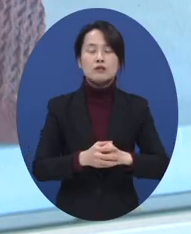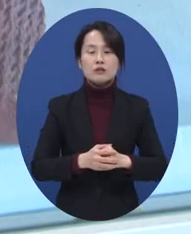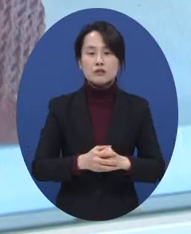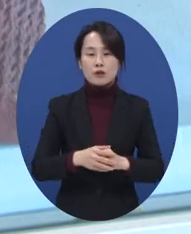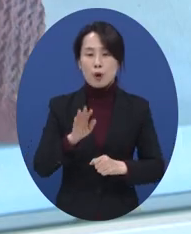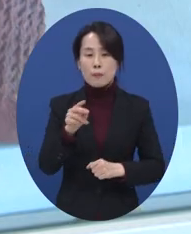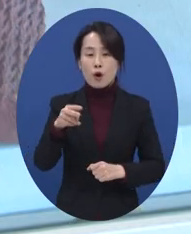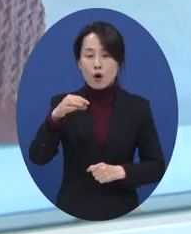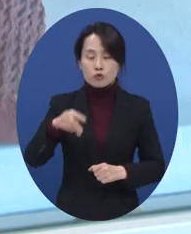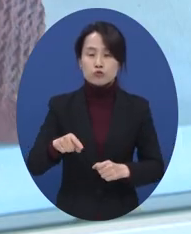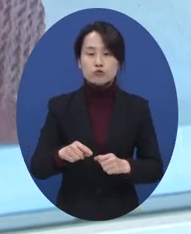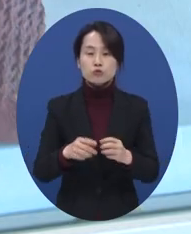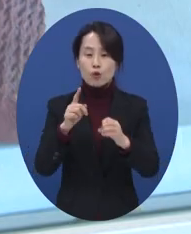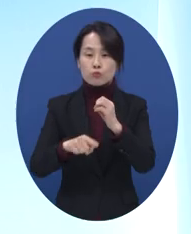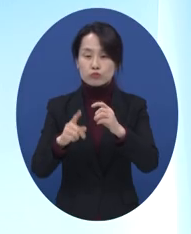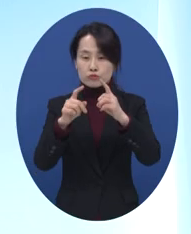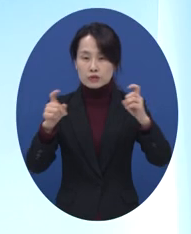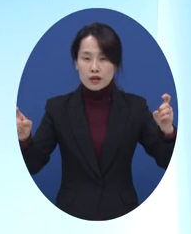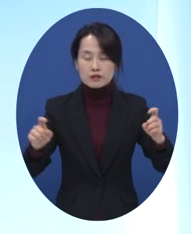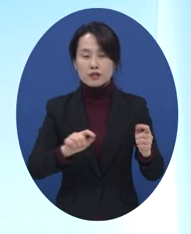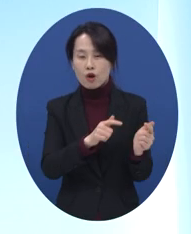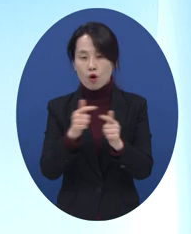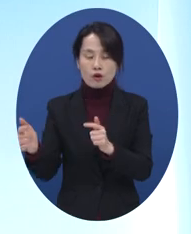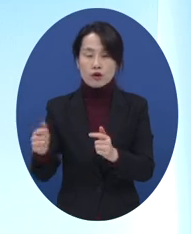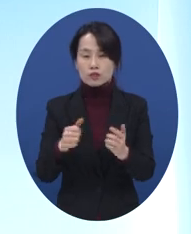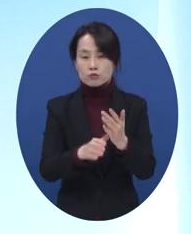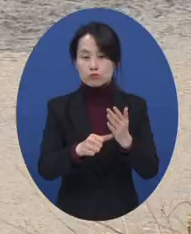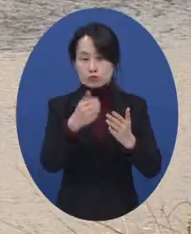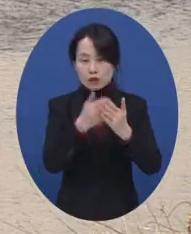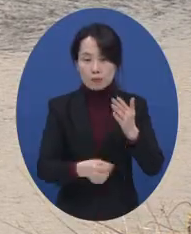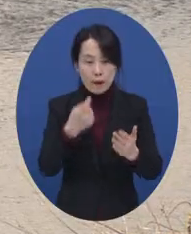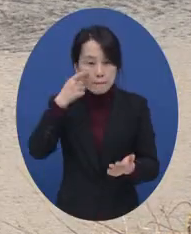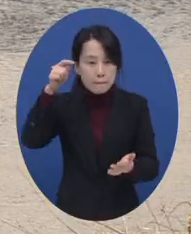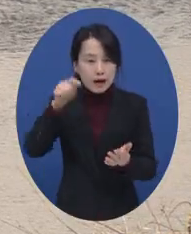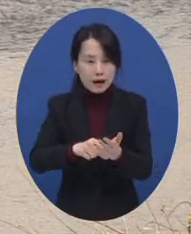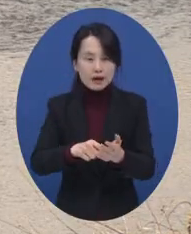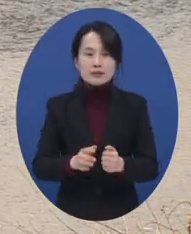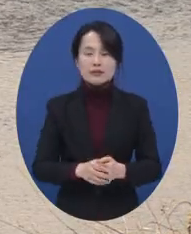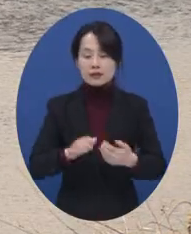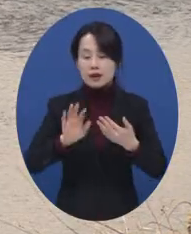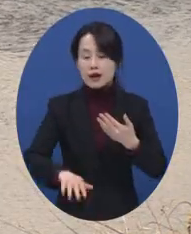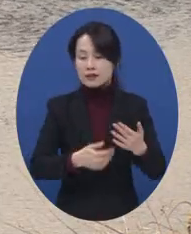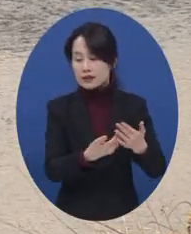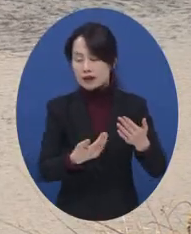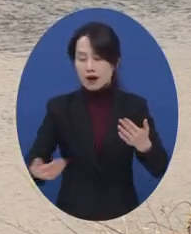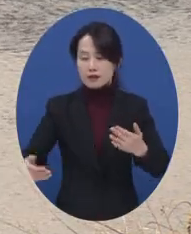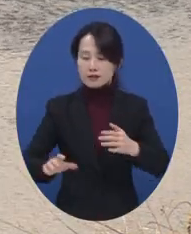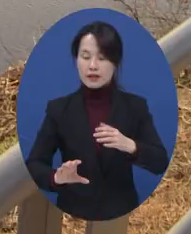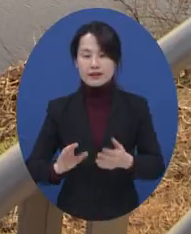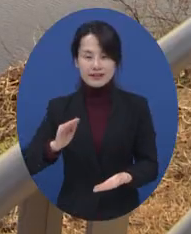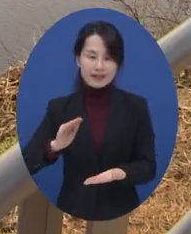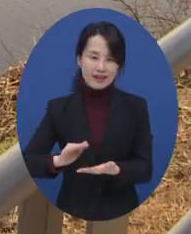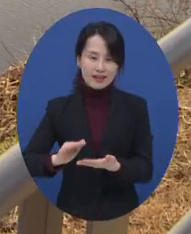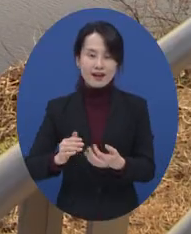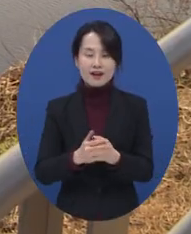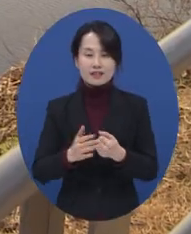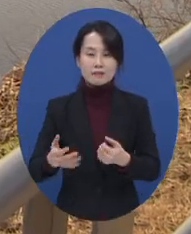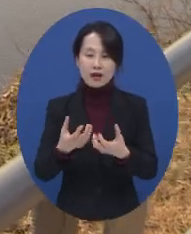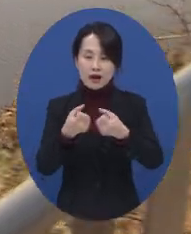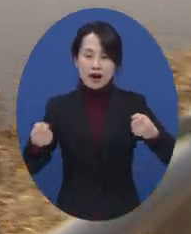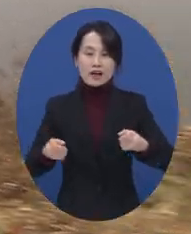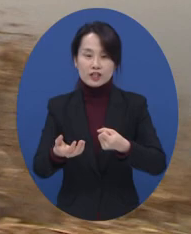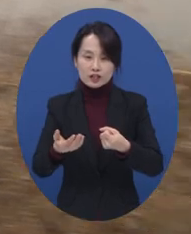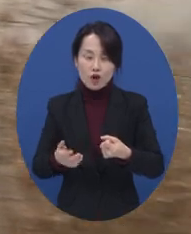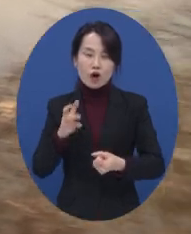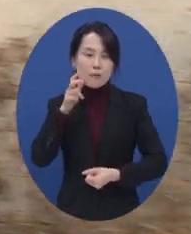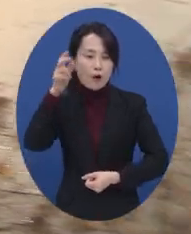금동 불상 등 고구려 유물이 출토 됐습니다 성벽 아래 흐르는 강은 수심이 깊지 않아 분단 전까지는